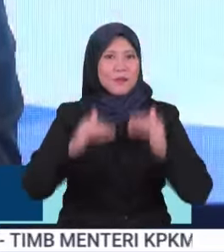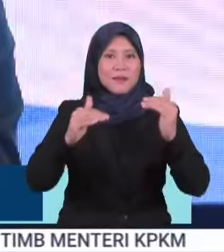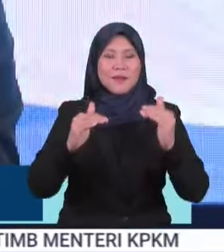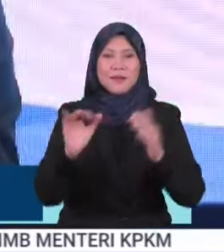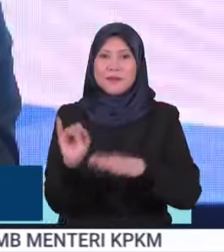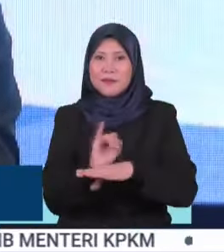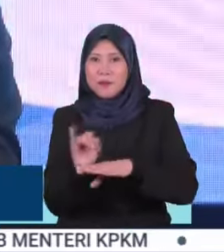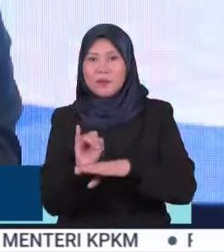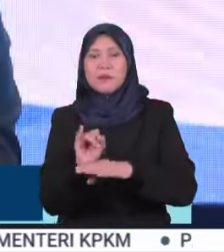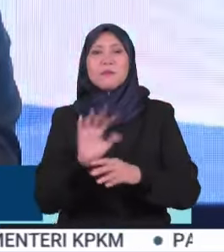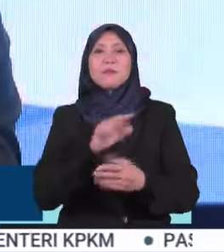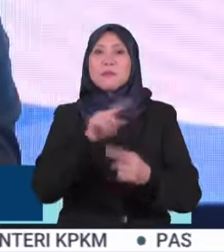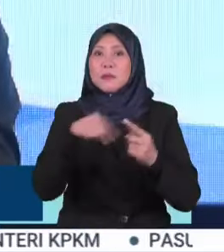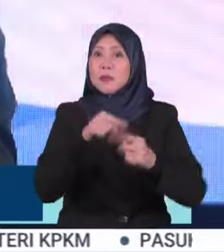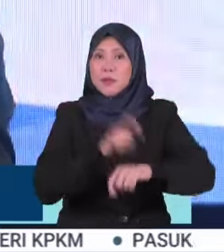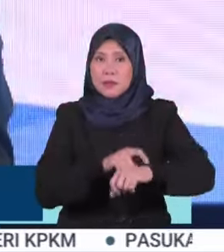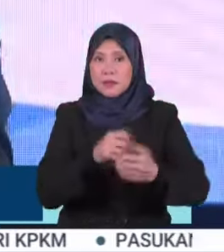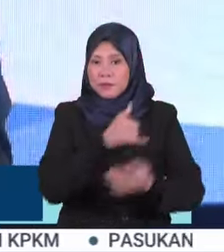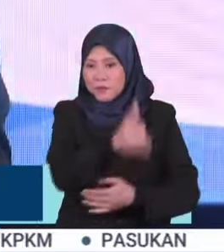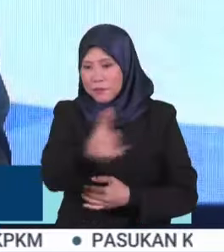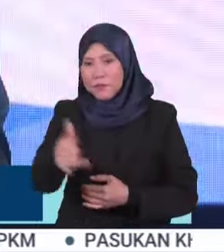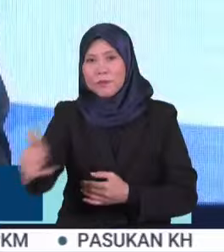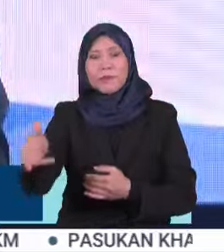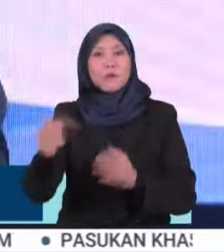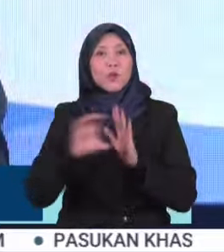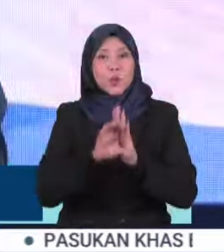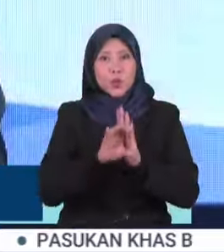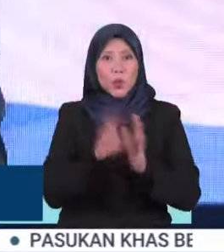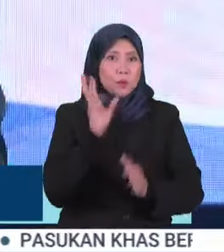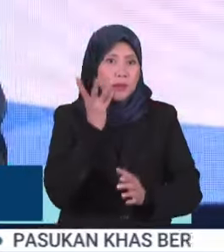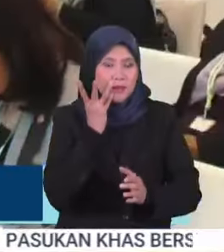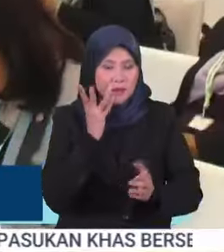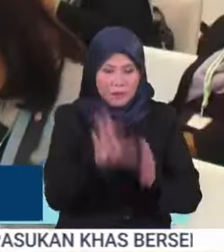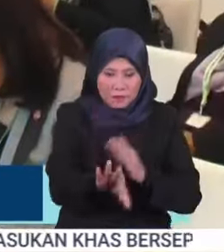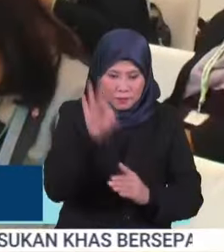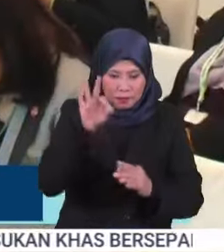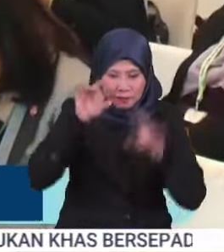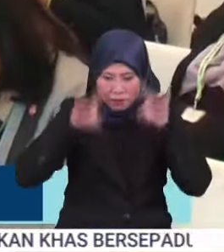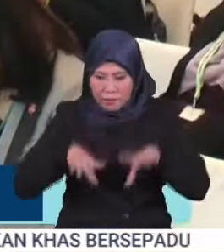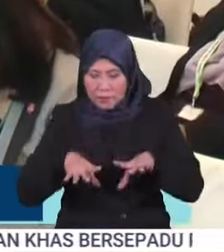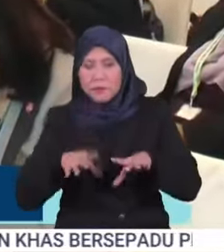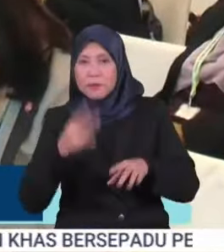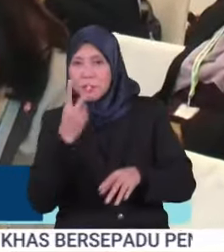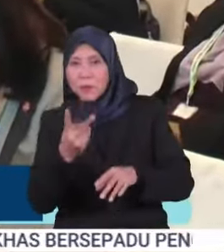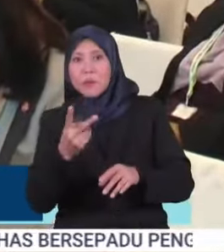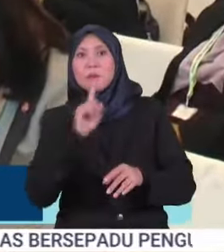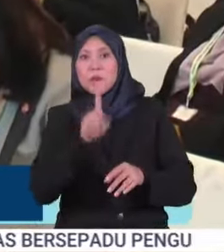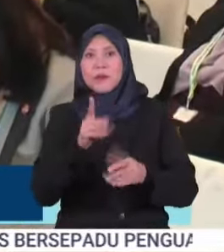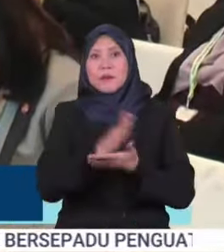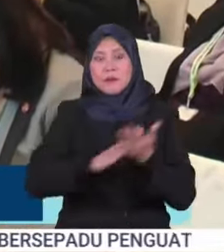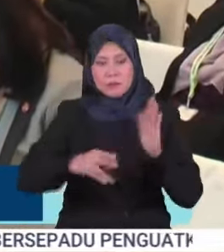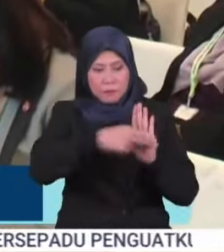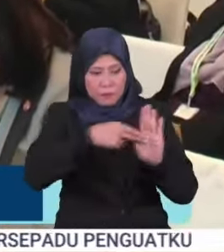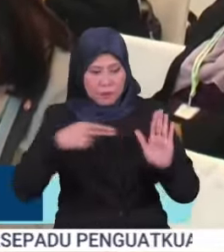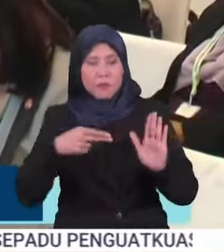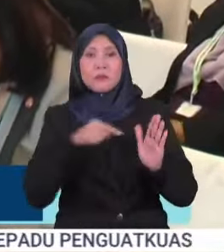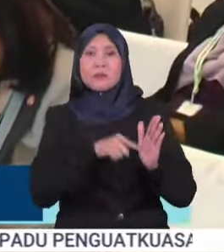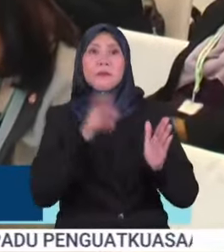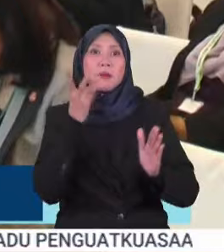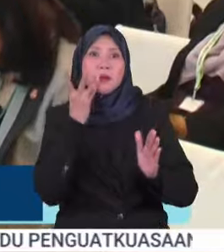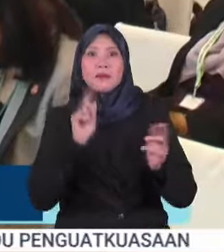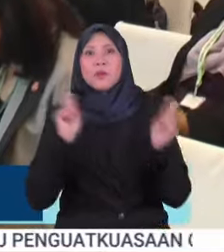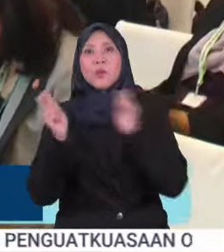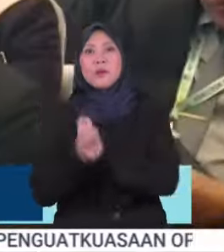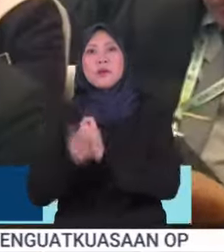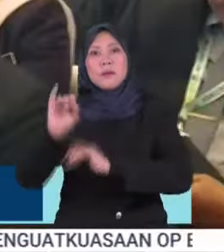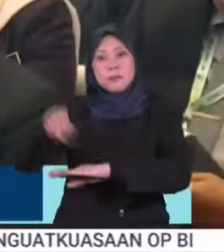rantaian industri akan bermula bila-bila masa. Sampel beras yang akan diambil secara rawak untuk dikesan dakwaan label beras tempatan ditukar